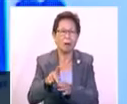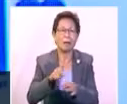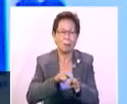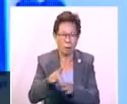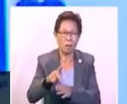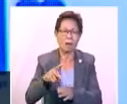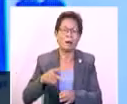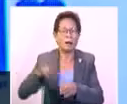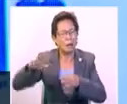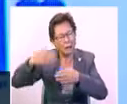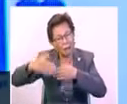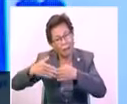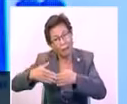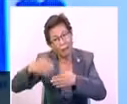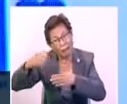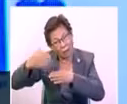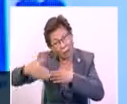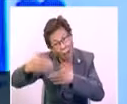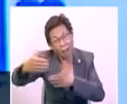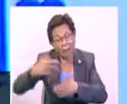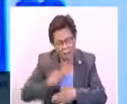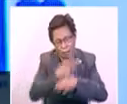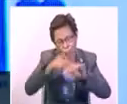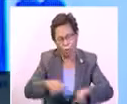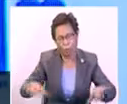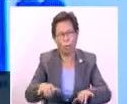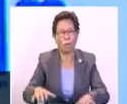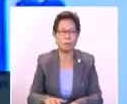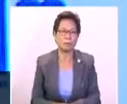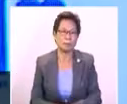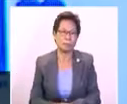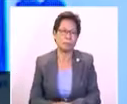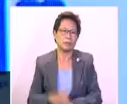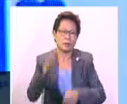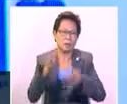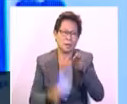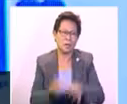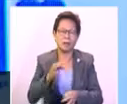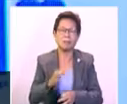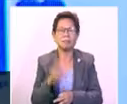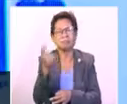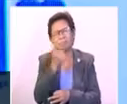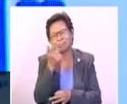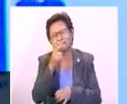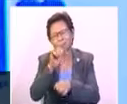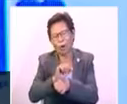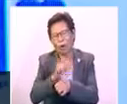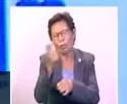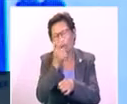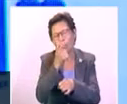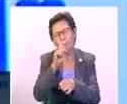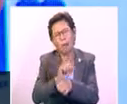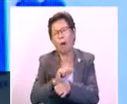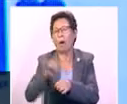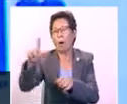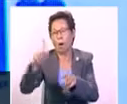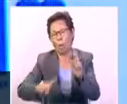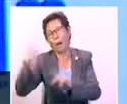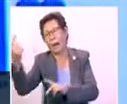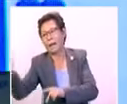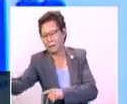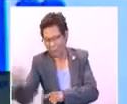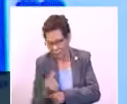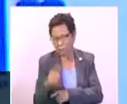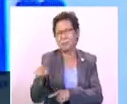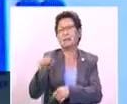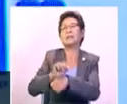kita boleh buat apa yang kita tak buat. Tetapi kalau kita tak nak kerja, orang lain datang, orang lainlah yang